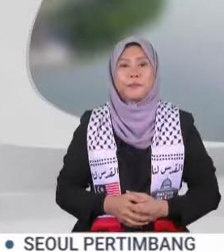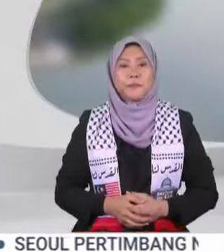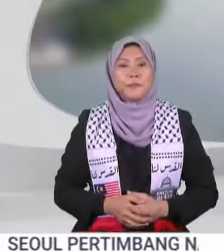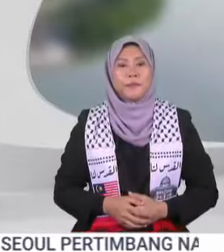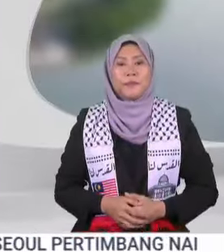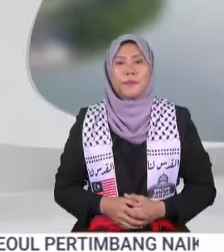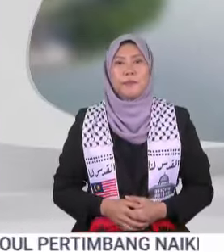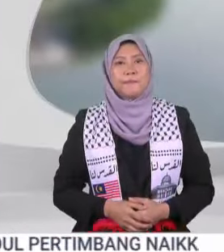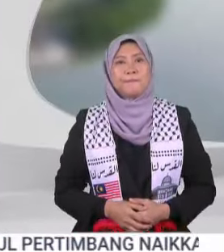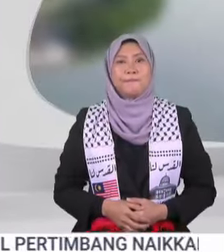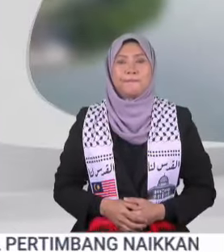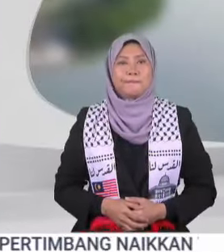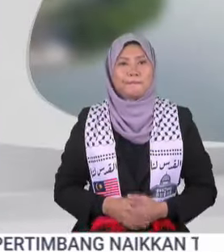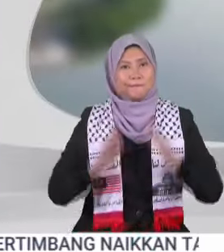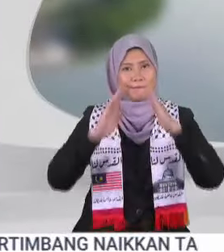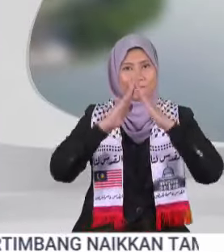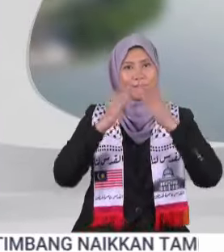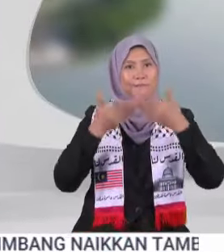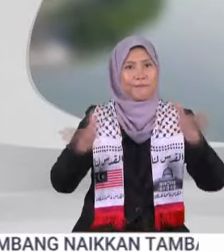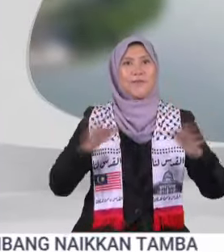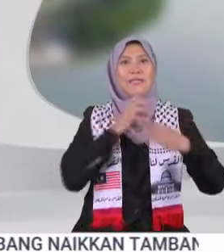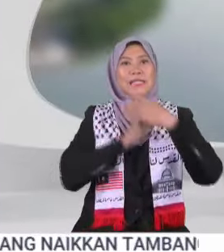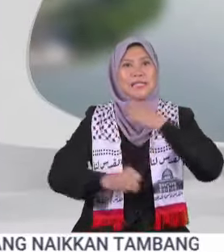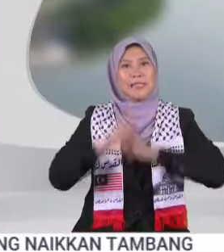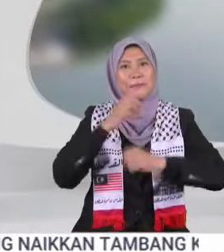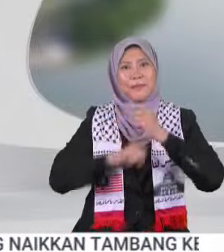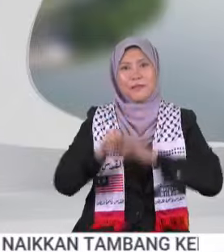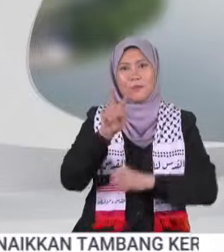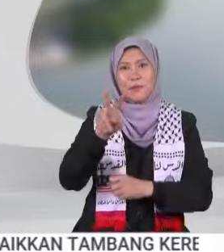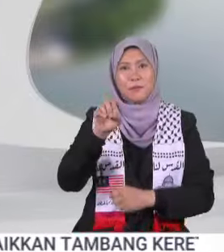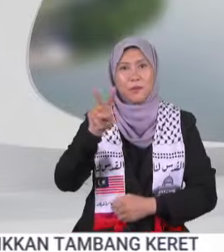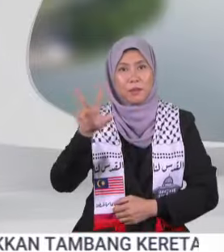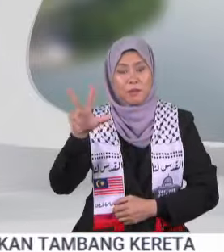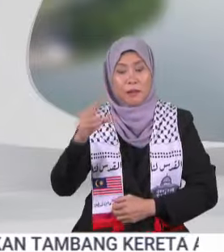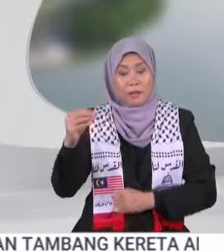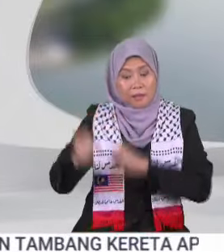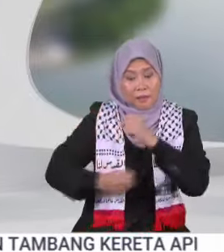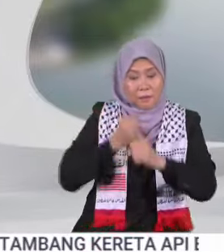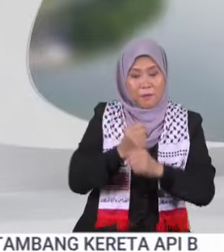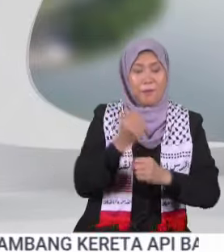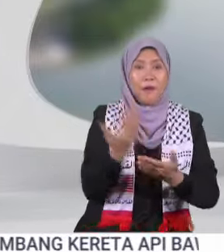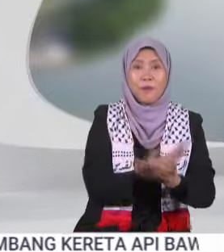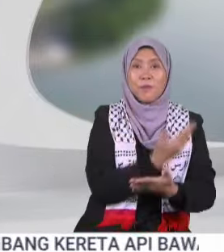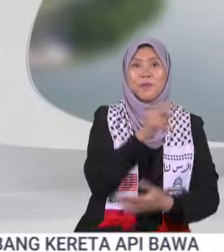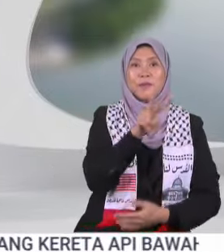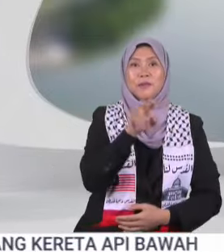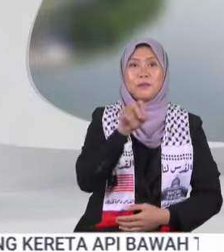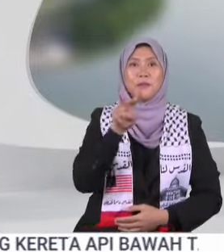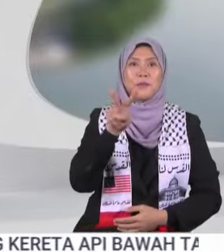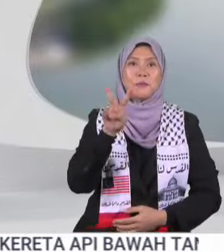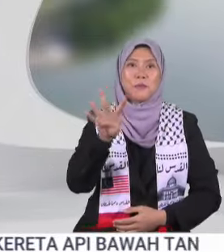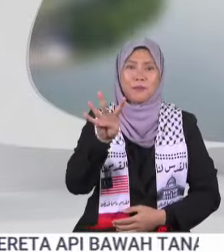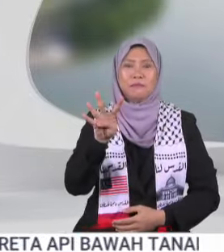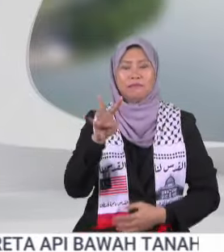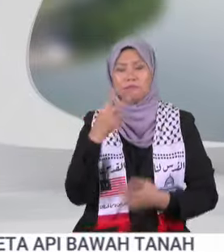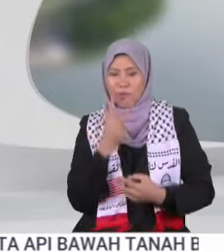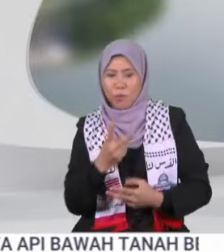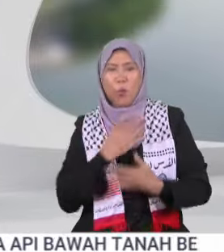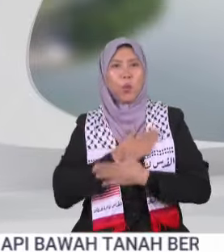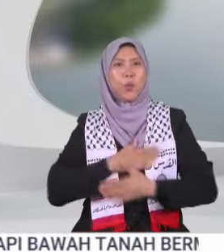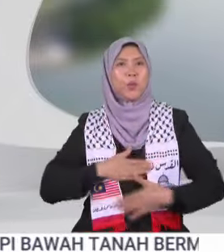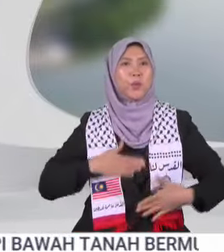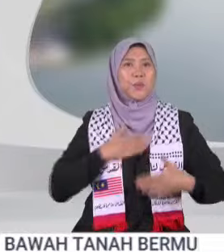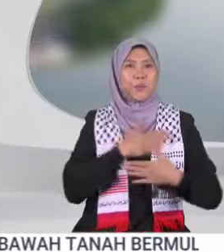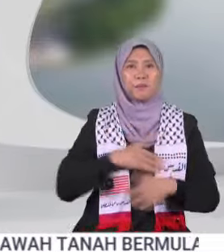kadamaian Majlis rumat terbuka Krismas 2023 dan tahun baharu 2024 daerah Ranau diambut meriah